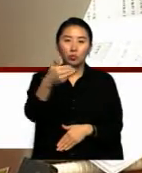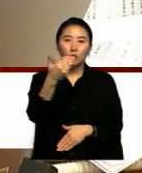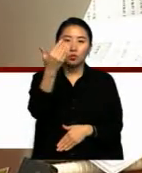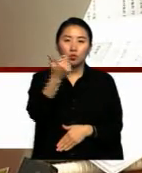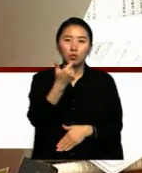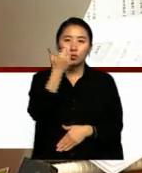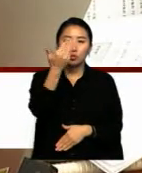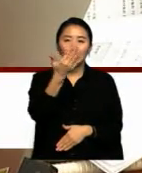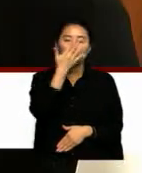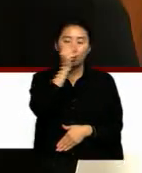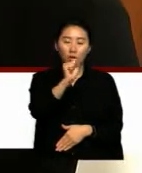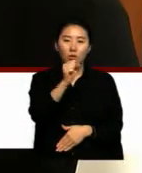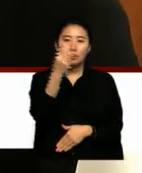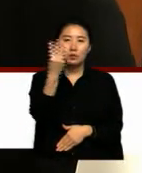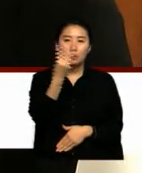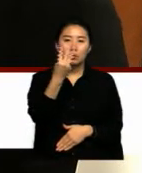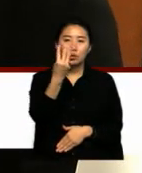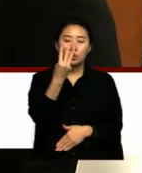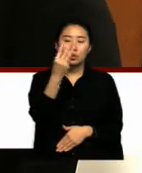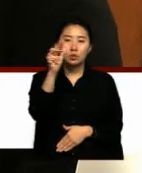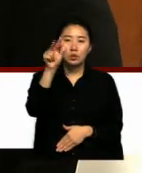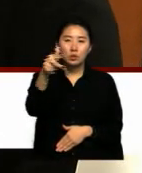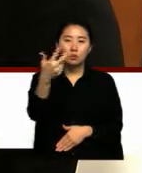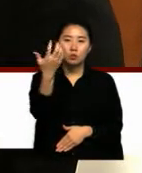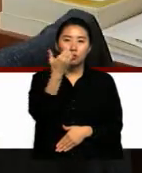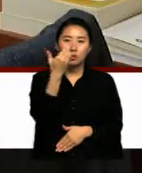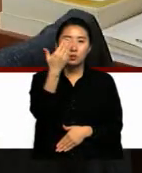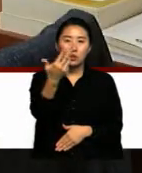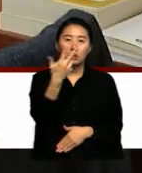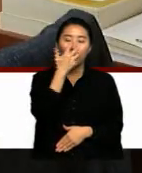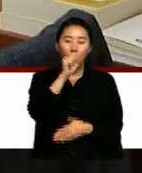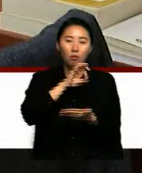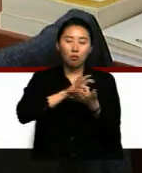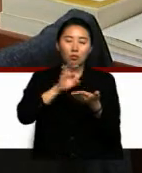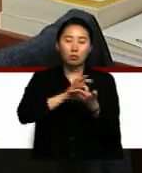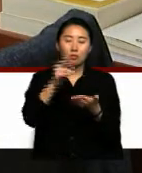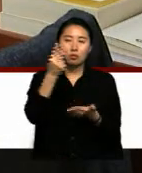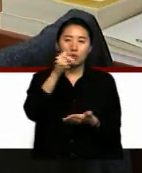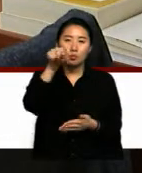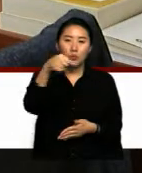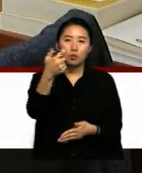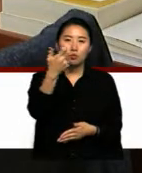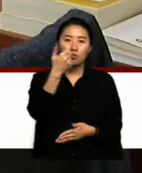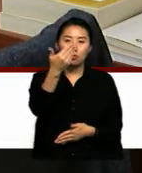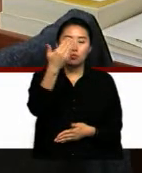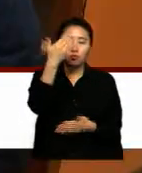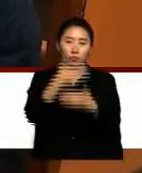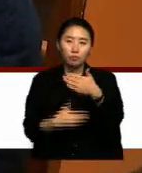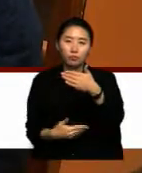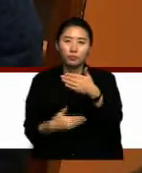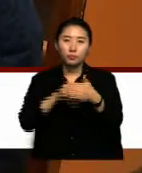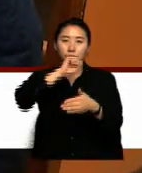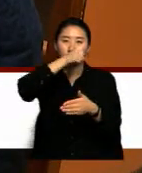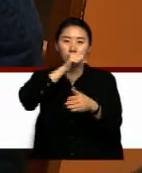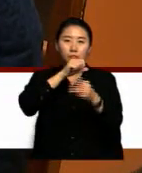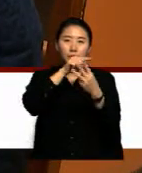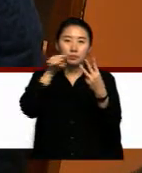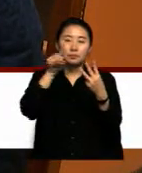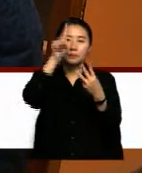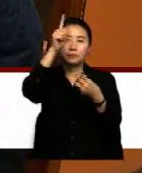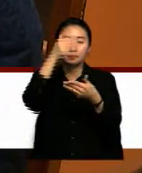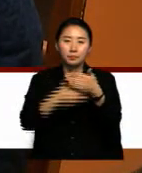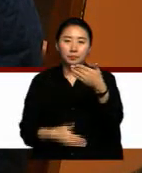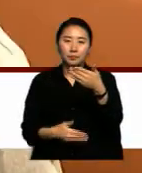원 중에서 3,797억 원을 지출하고 2,169억 원을 남겼습니다. 예산의 3분의 1이 넘게